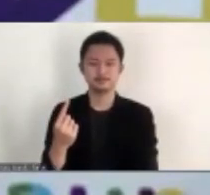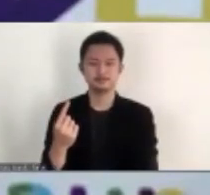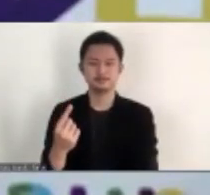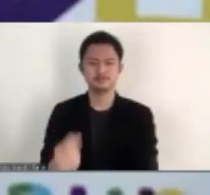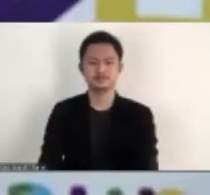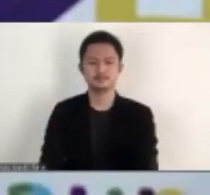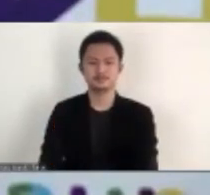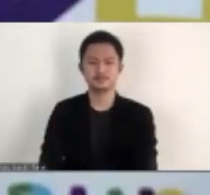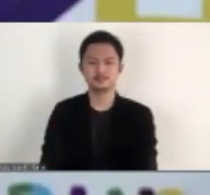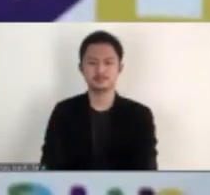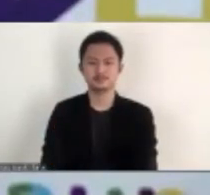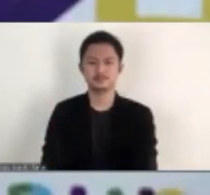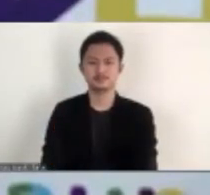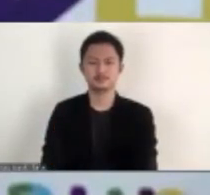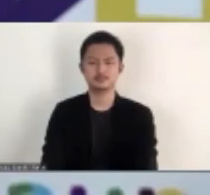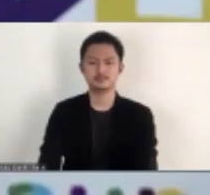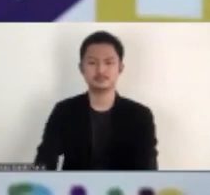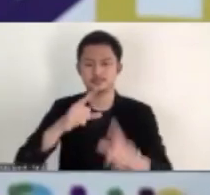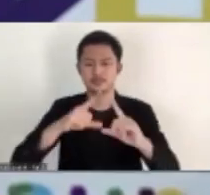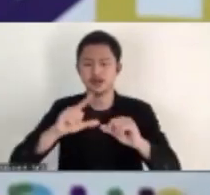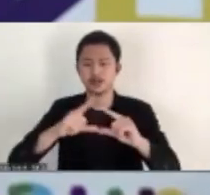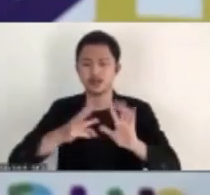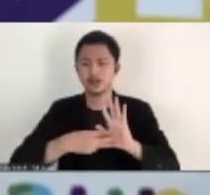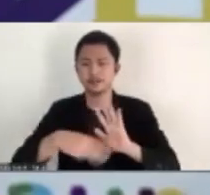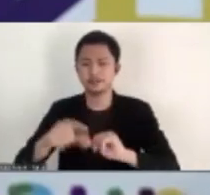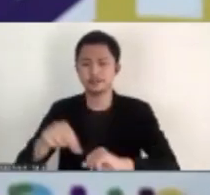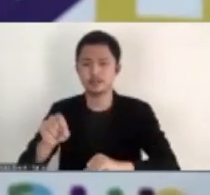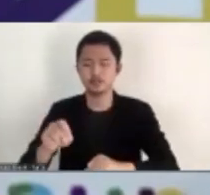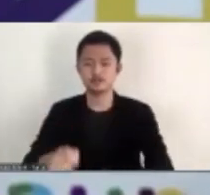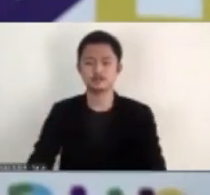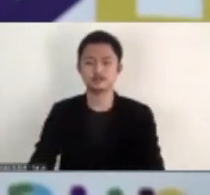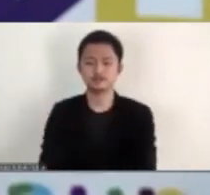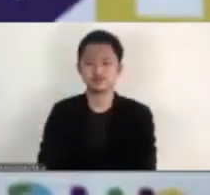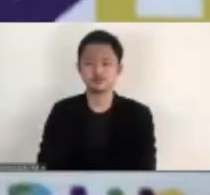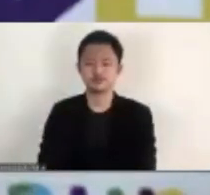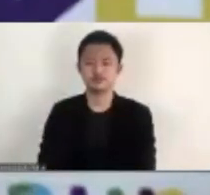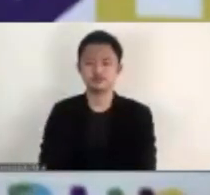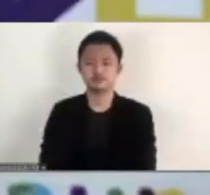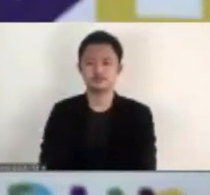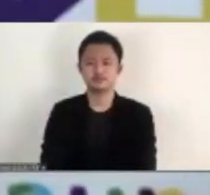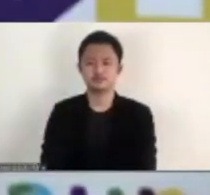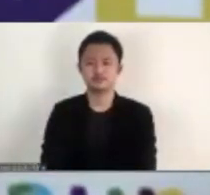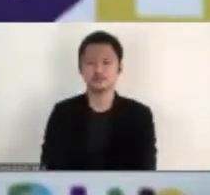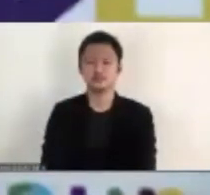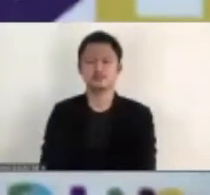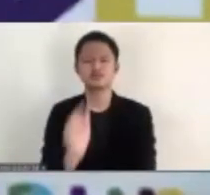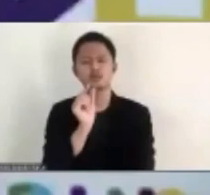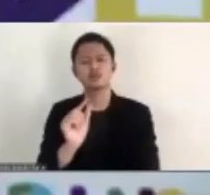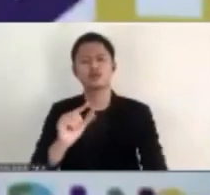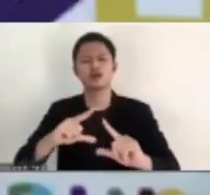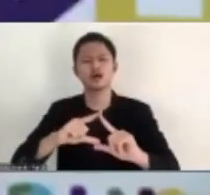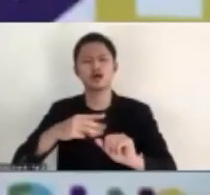dari Assalam ya betul oke over you for Alex